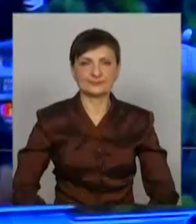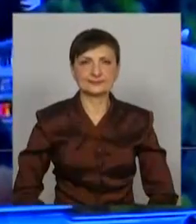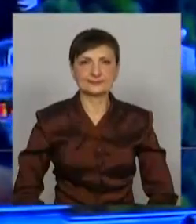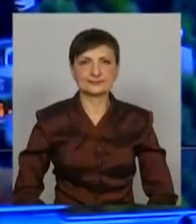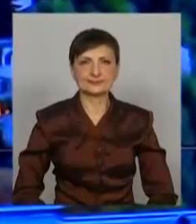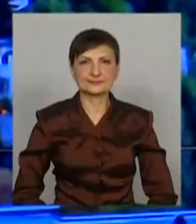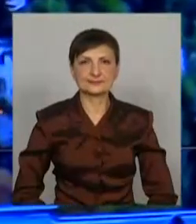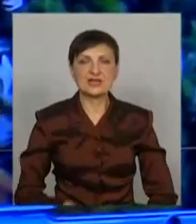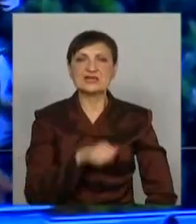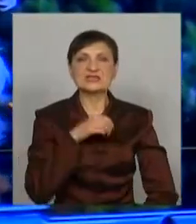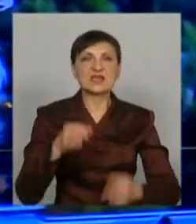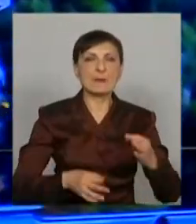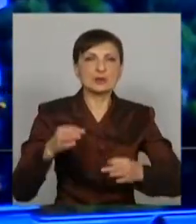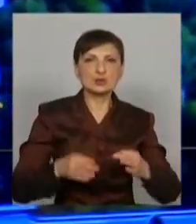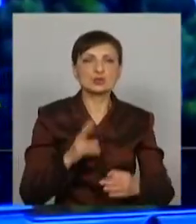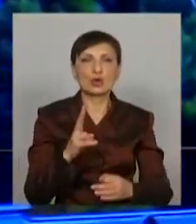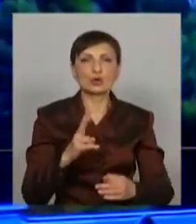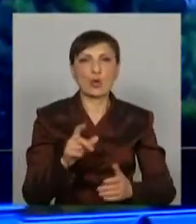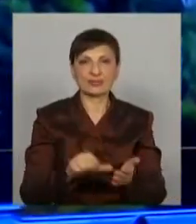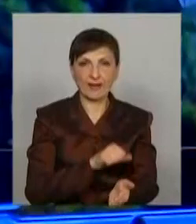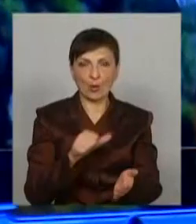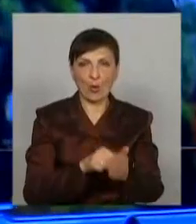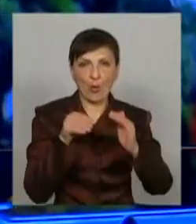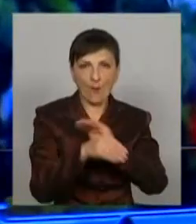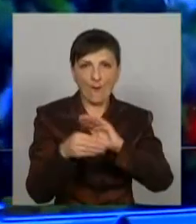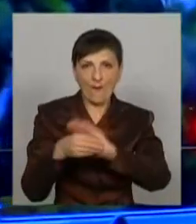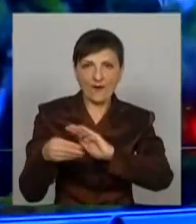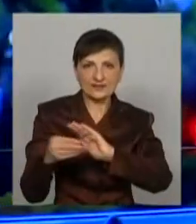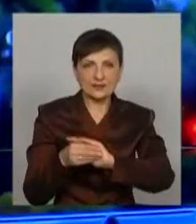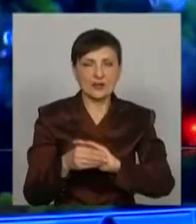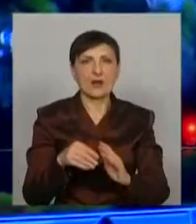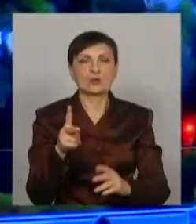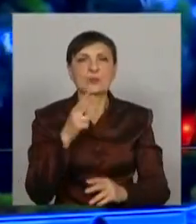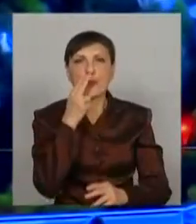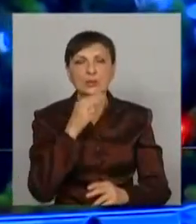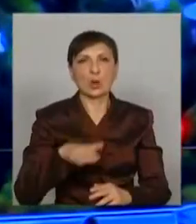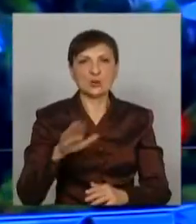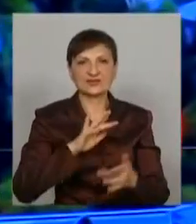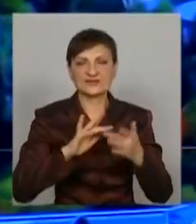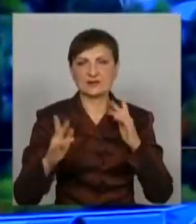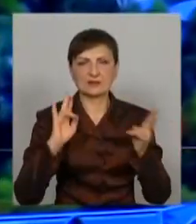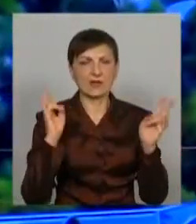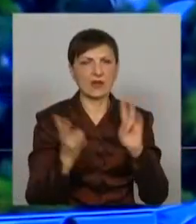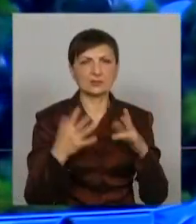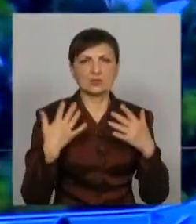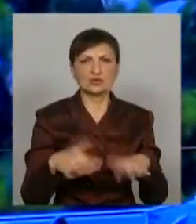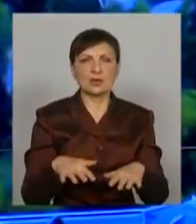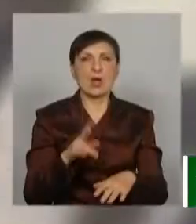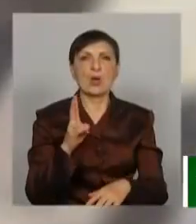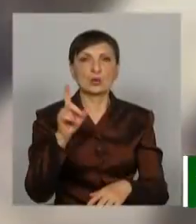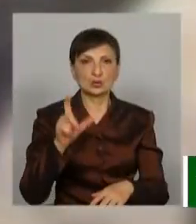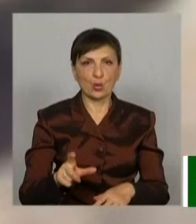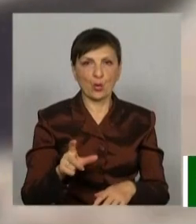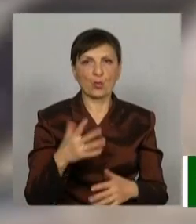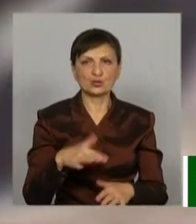самосуд над заклад чеками наркотиков устроили подростки хватал в сети распространяются видео на котором предполагаемому курьеру